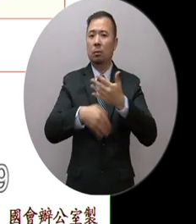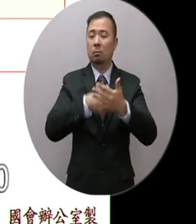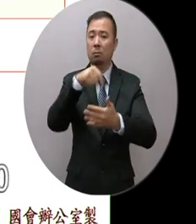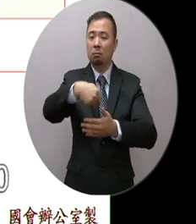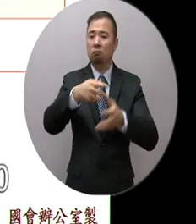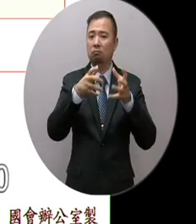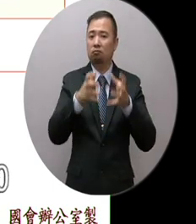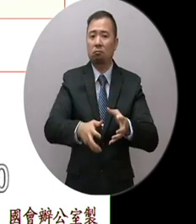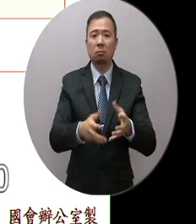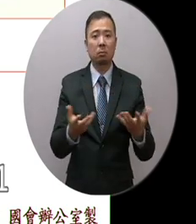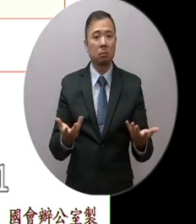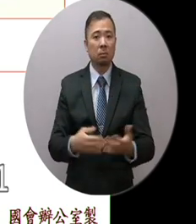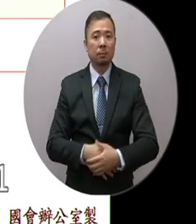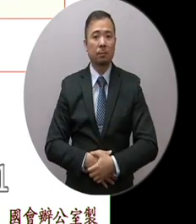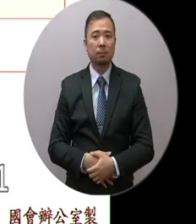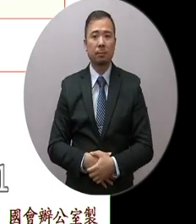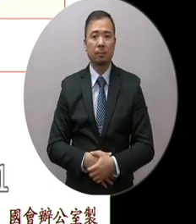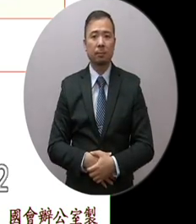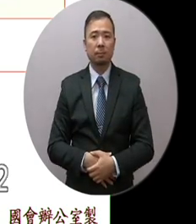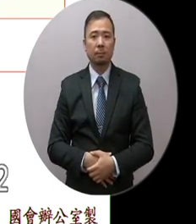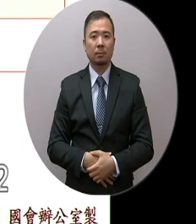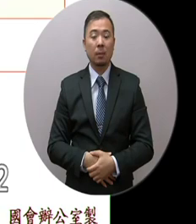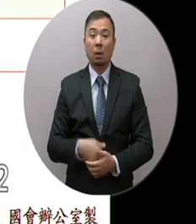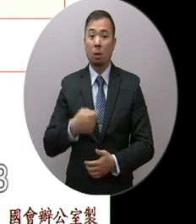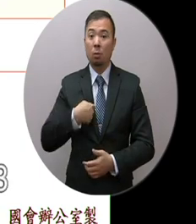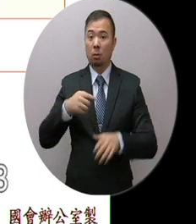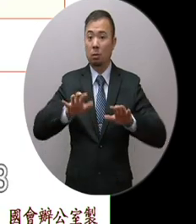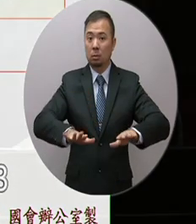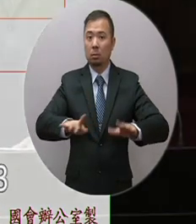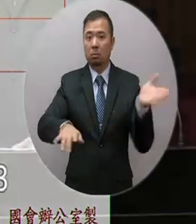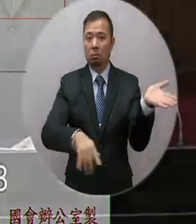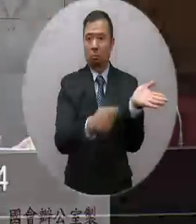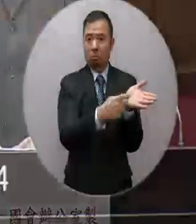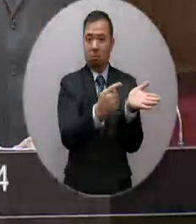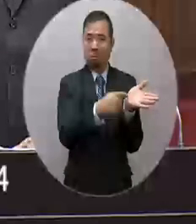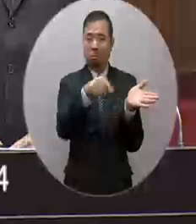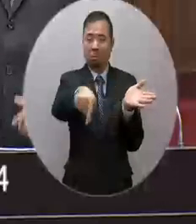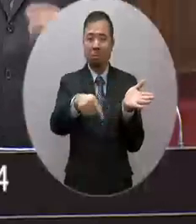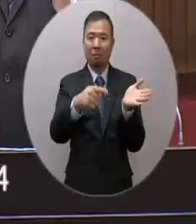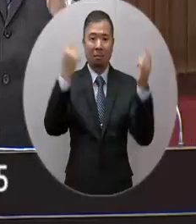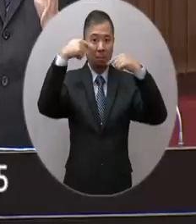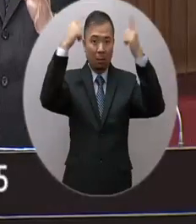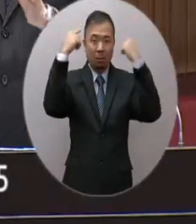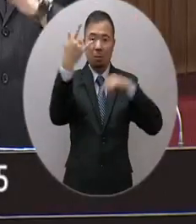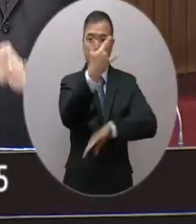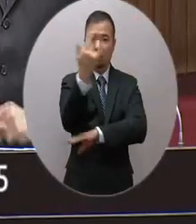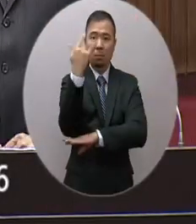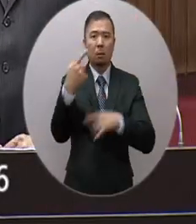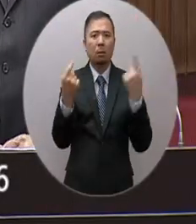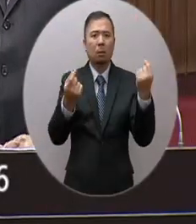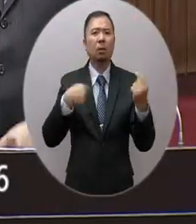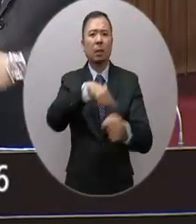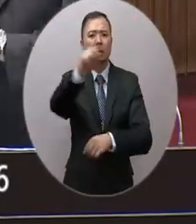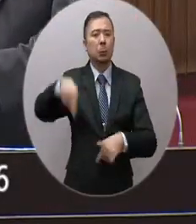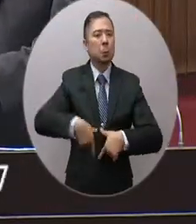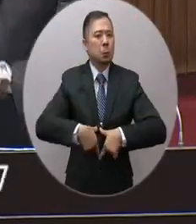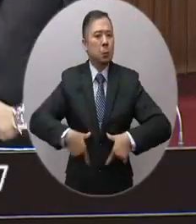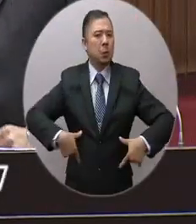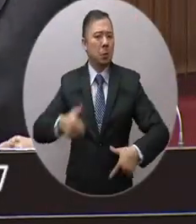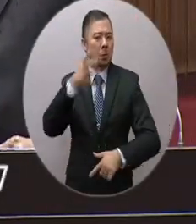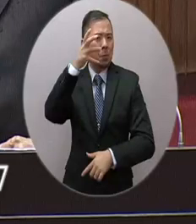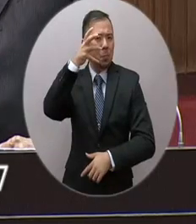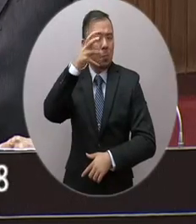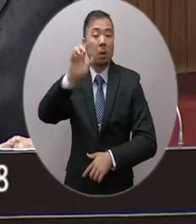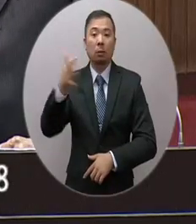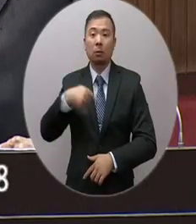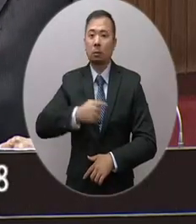制。所以，就像我这座迪士尼乐园同款，这个城堡。我们都要敢于做梦啊，但是要勇于实